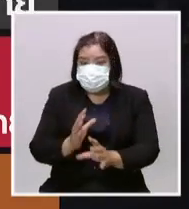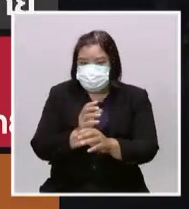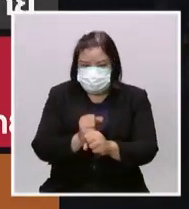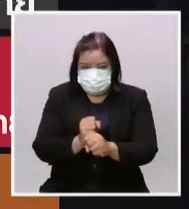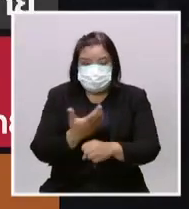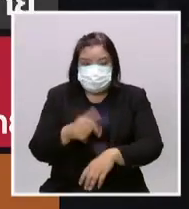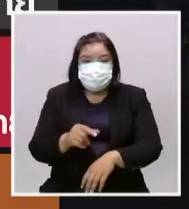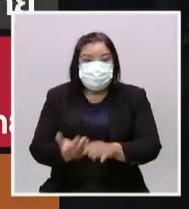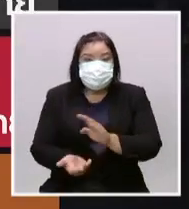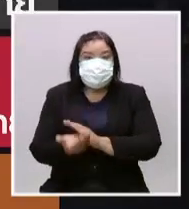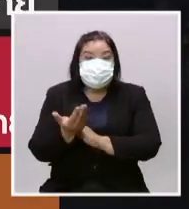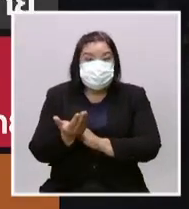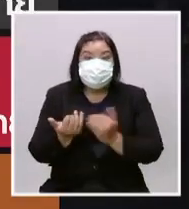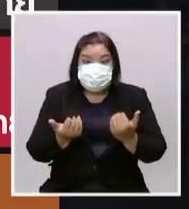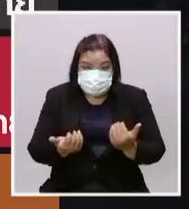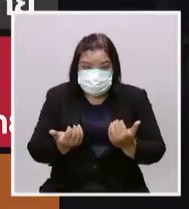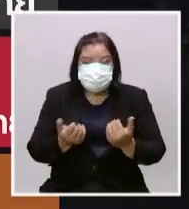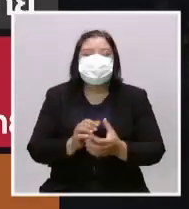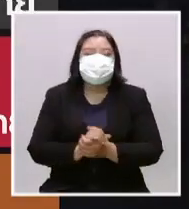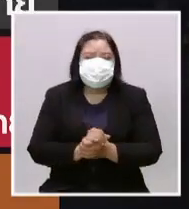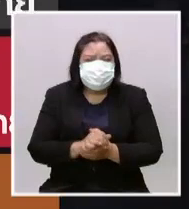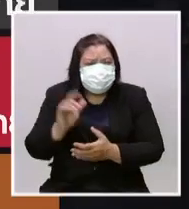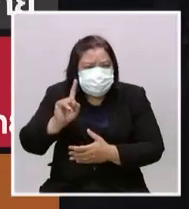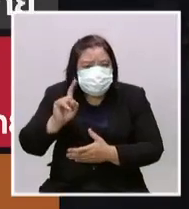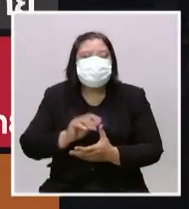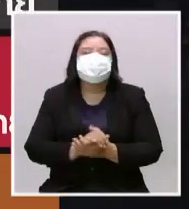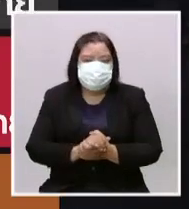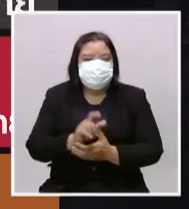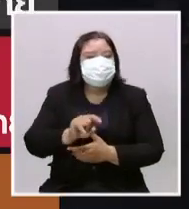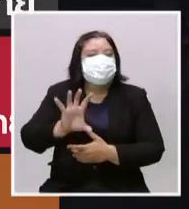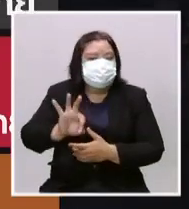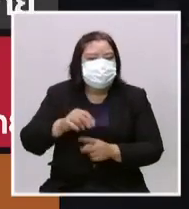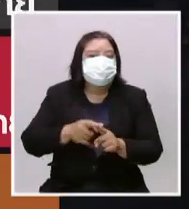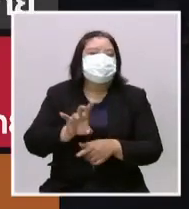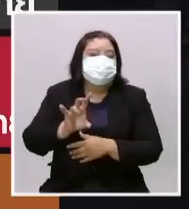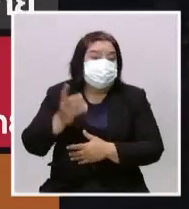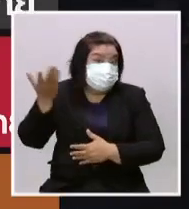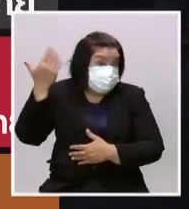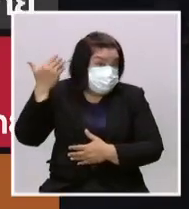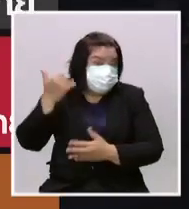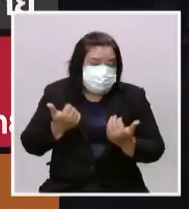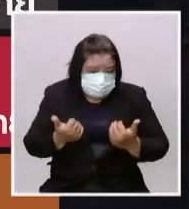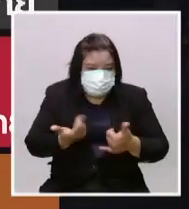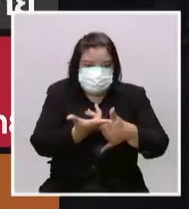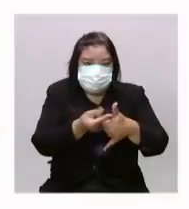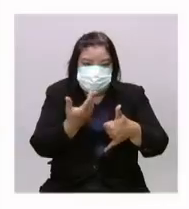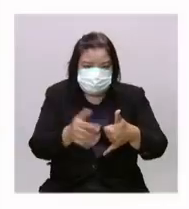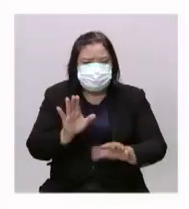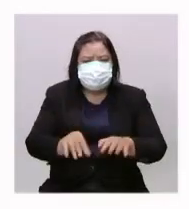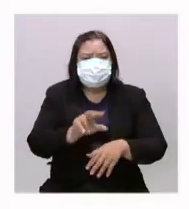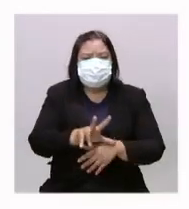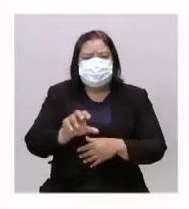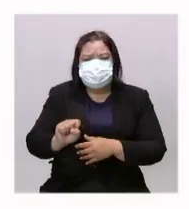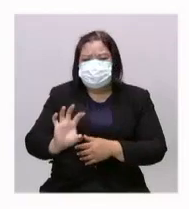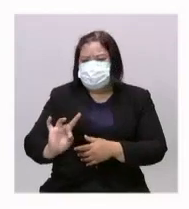า 23:37 นาทีของวันที่9กรกฎาคมพบว่าคนไทยฉีดวัคซีนเพิ่มขึ้นกว่า